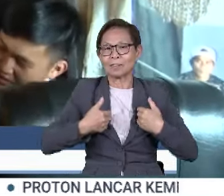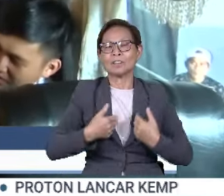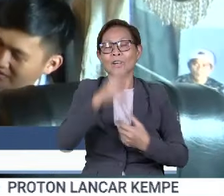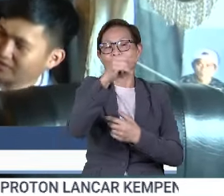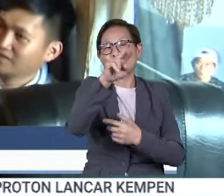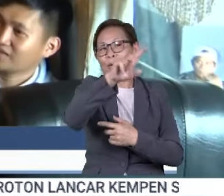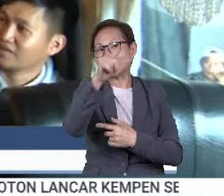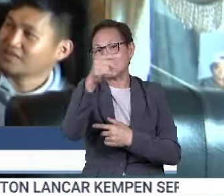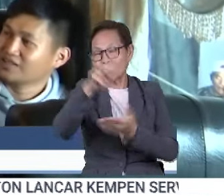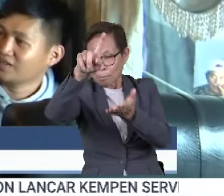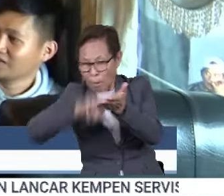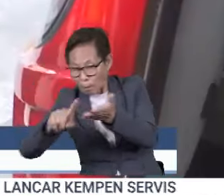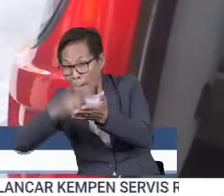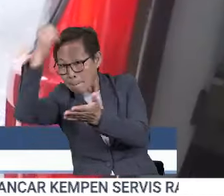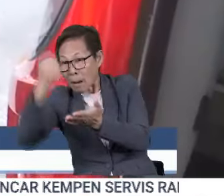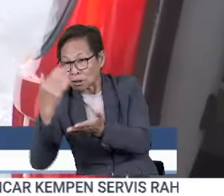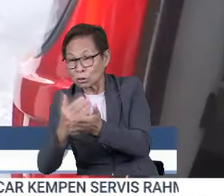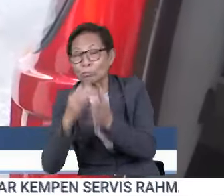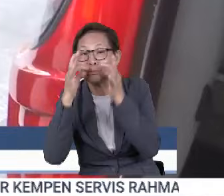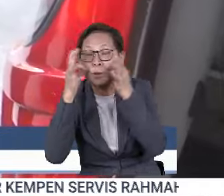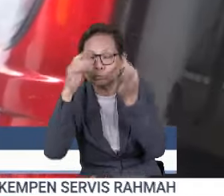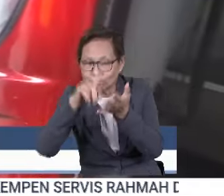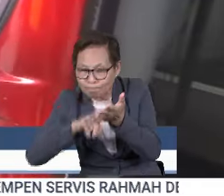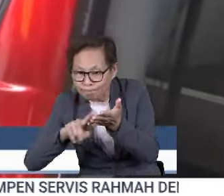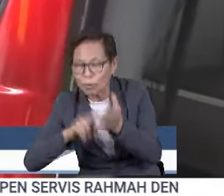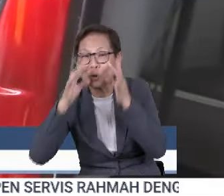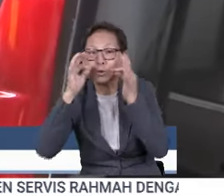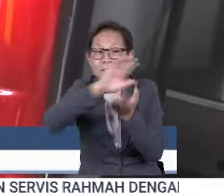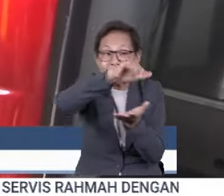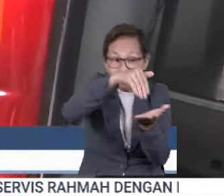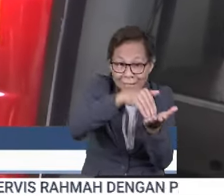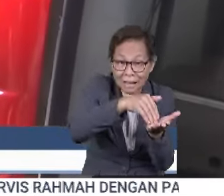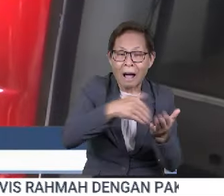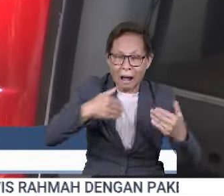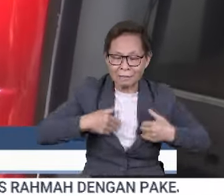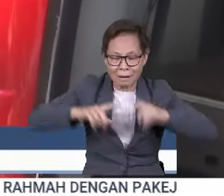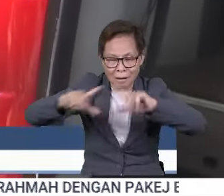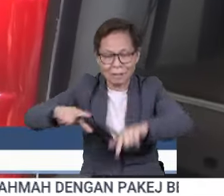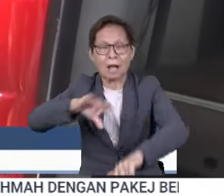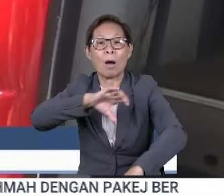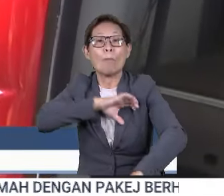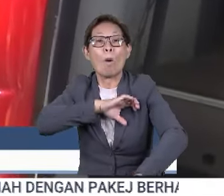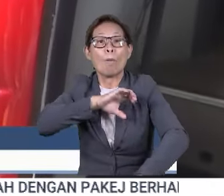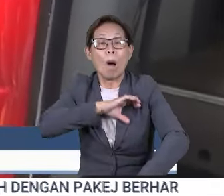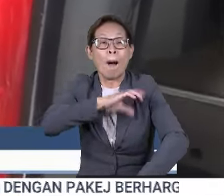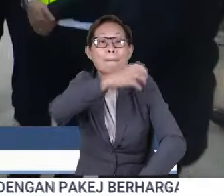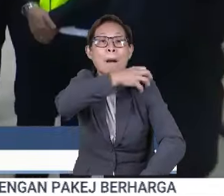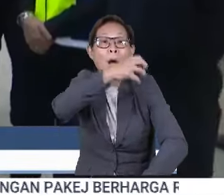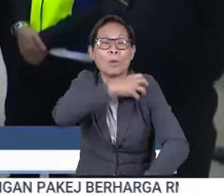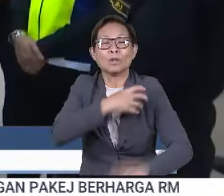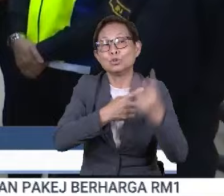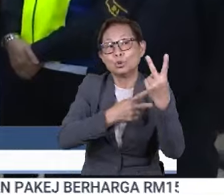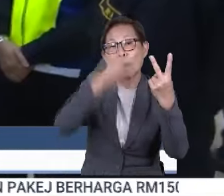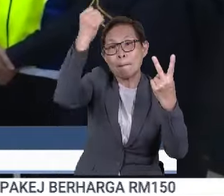turut mengadakan pemeriksaan di terminal bas Kuching. Selain Kuching Central, pihaknya juga menempatkan anggota dan pegawainya di dua